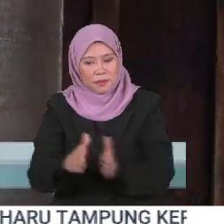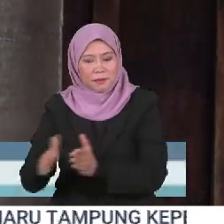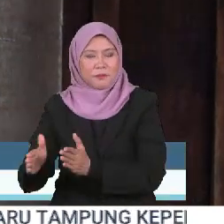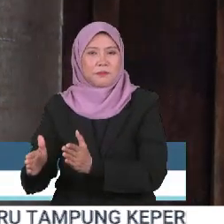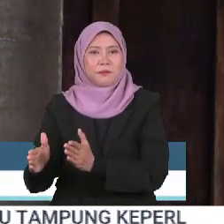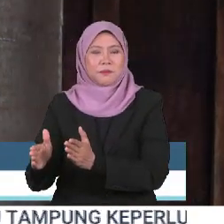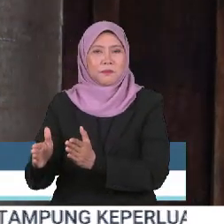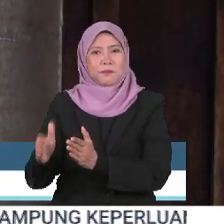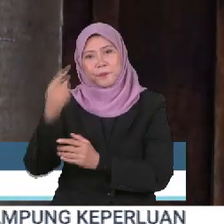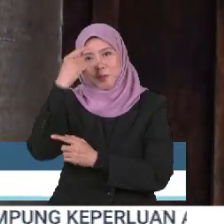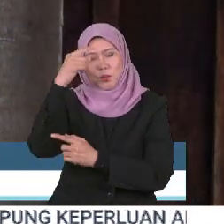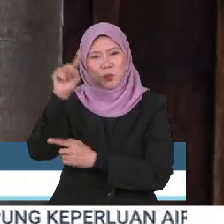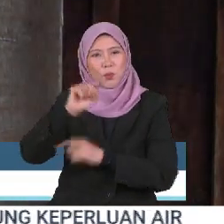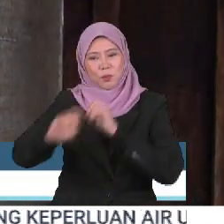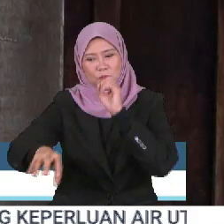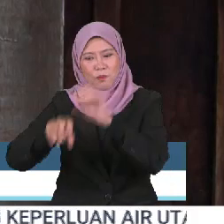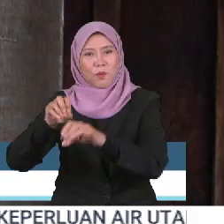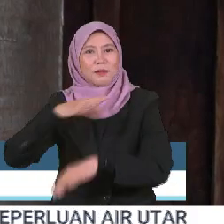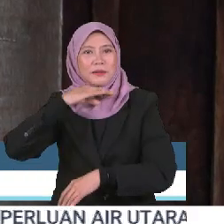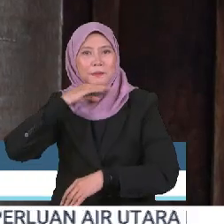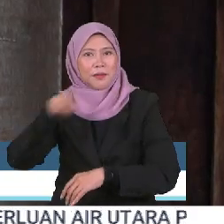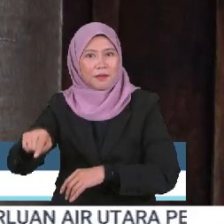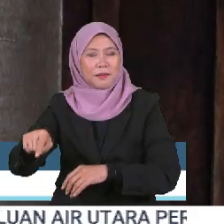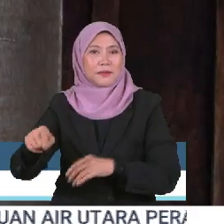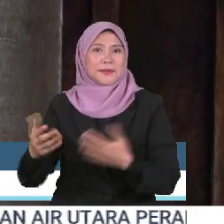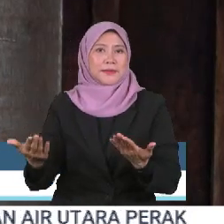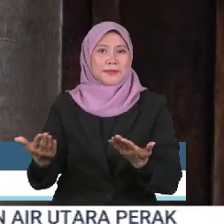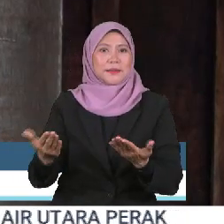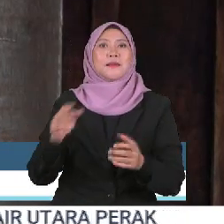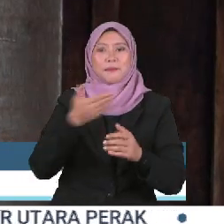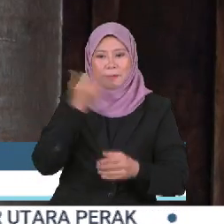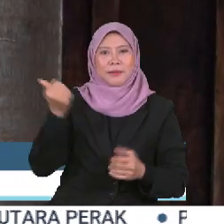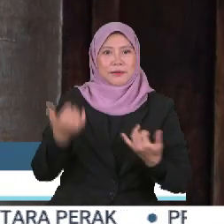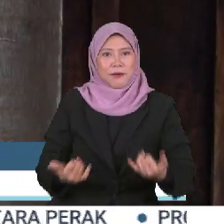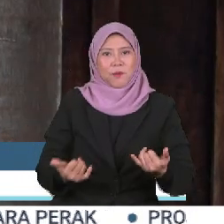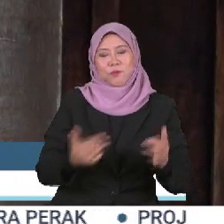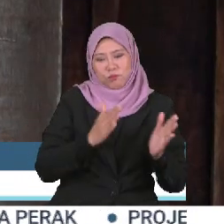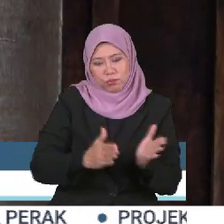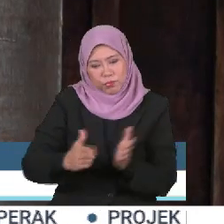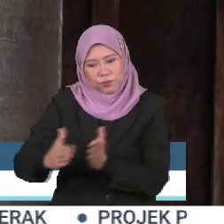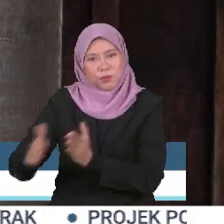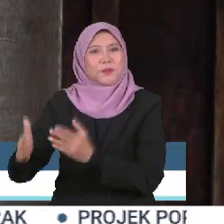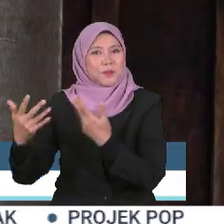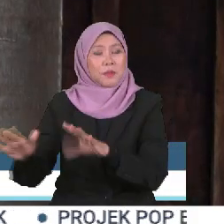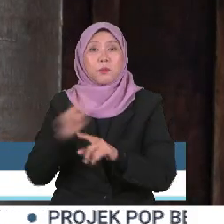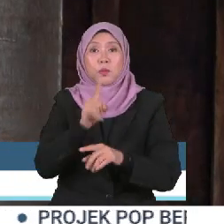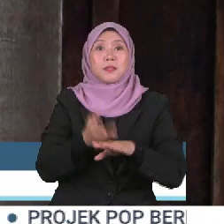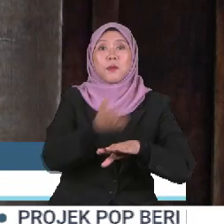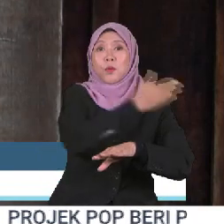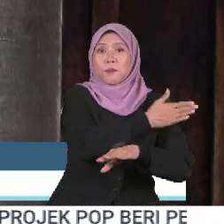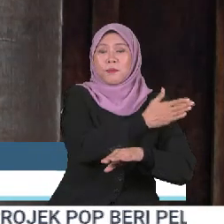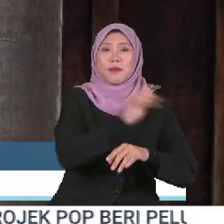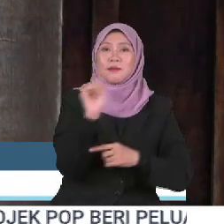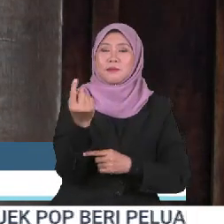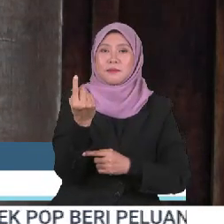membuat pelepasan sampah. Kerana ia amat lebih terurus pada sebelum ini, maknanya kita